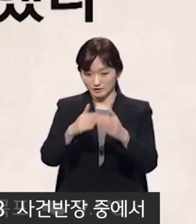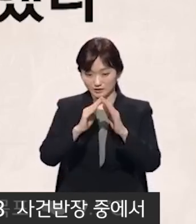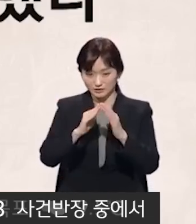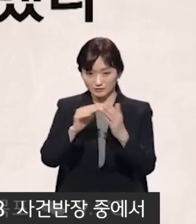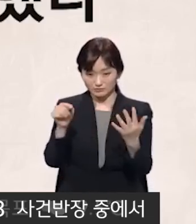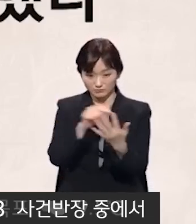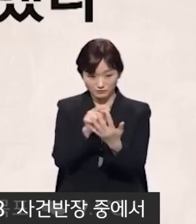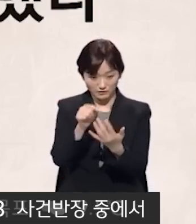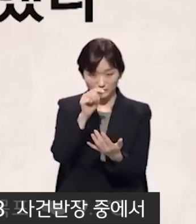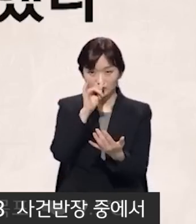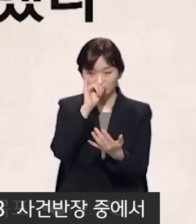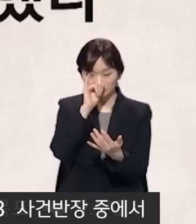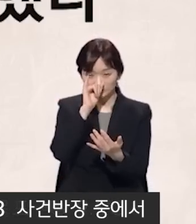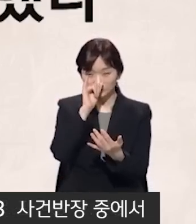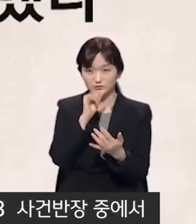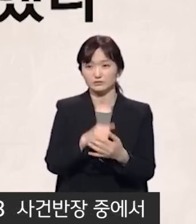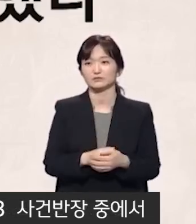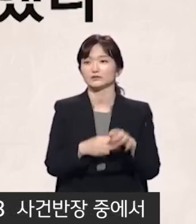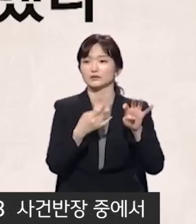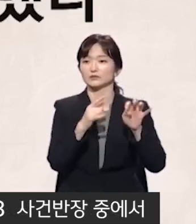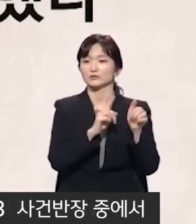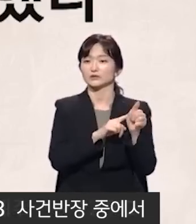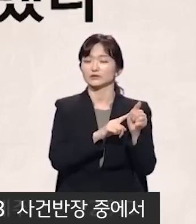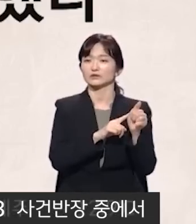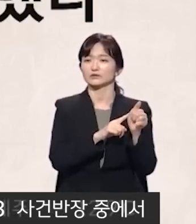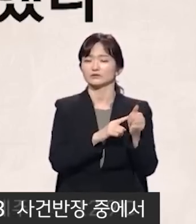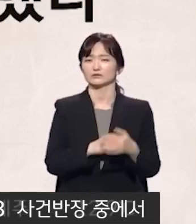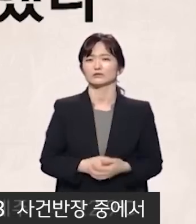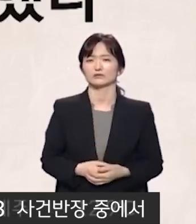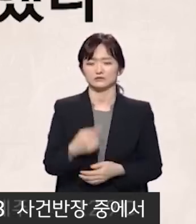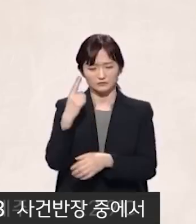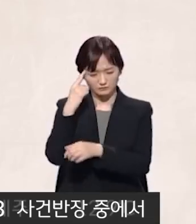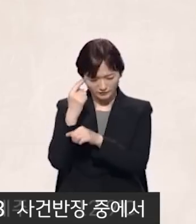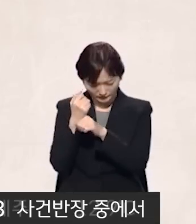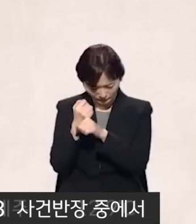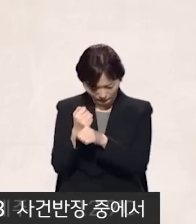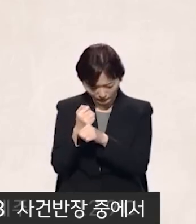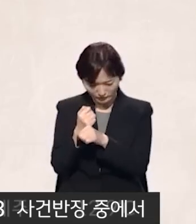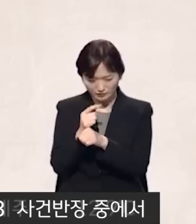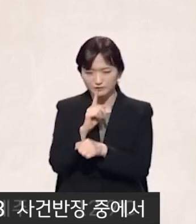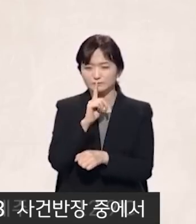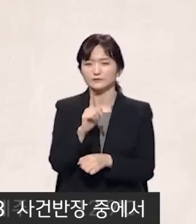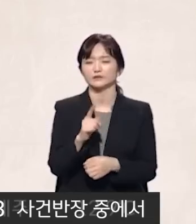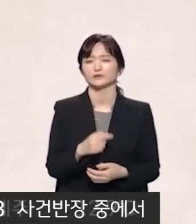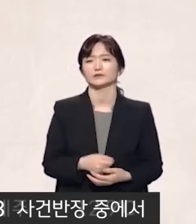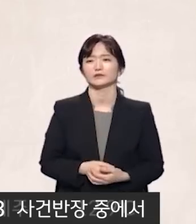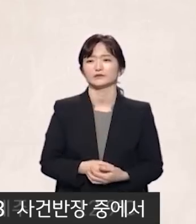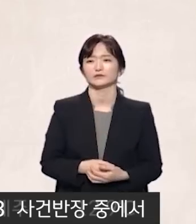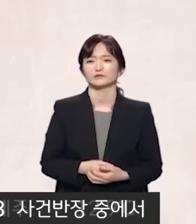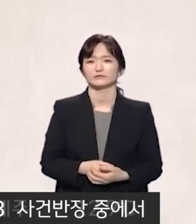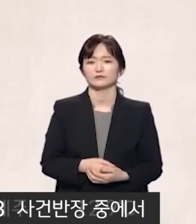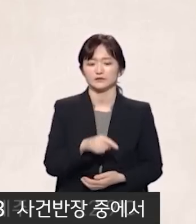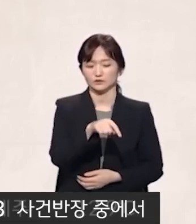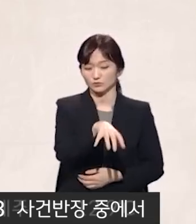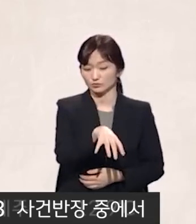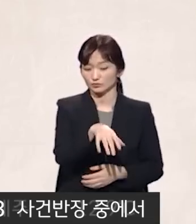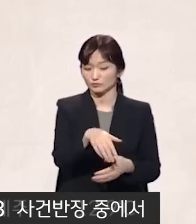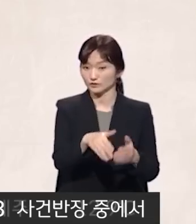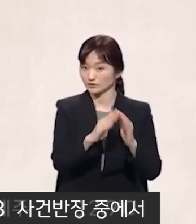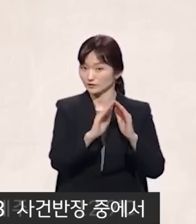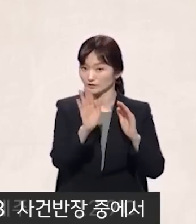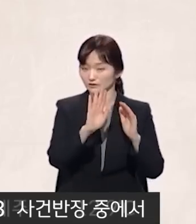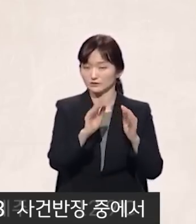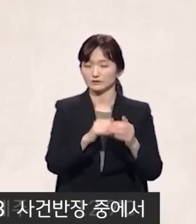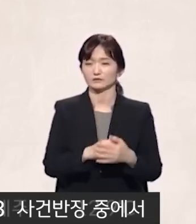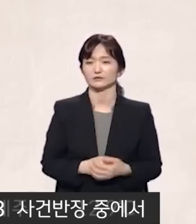저 회사 40대 유사원이 얼마나 이걸 연구를 했다라는 얘기에요 그러면 저기 하는 곳에만 설치했을까